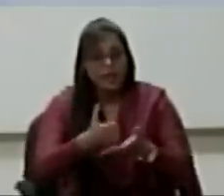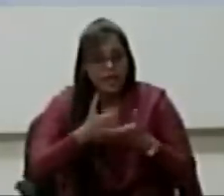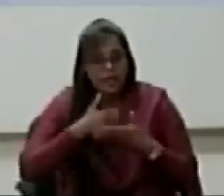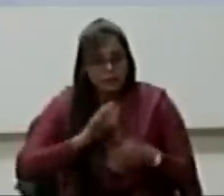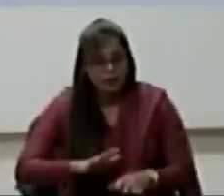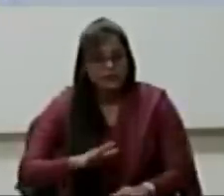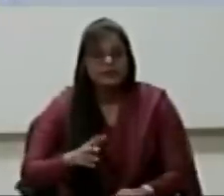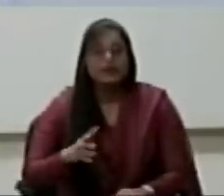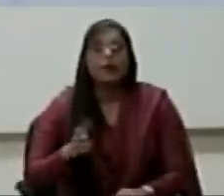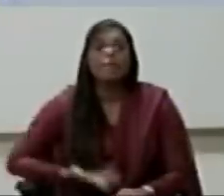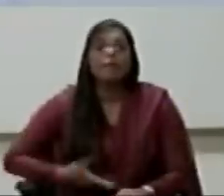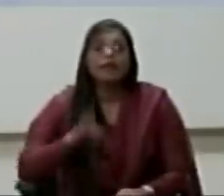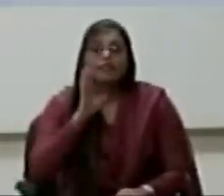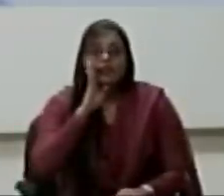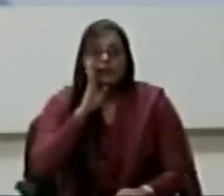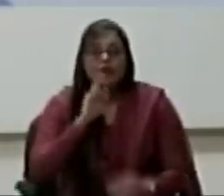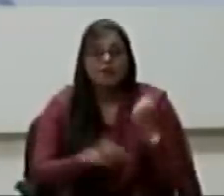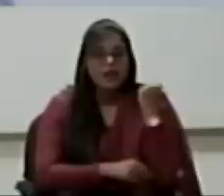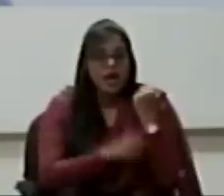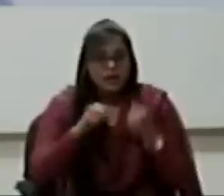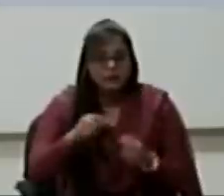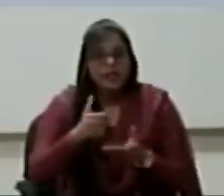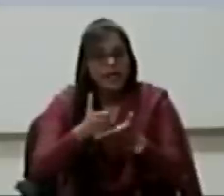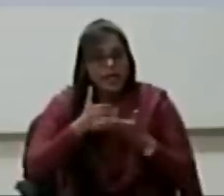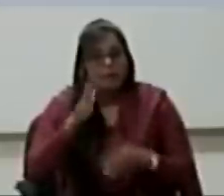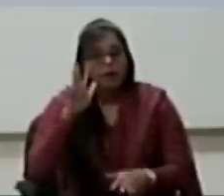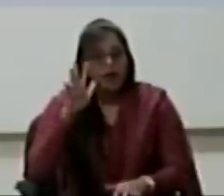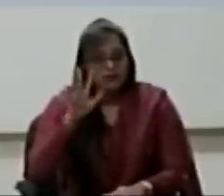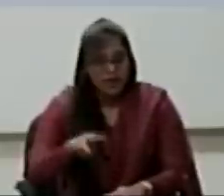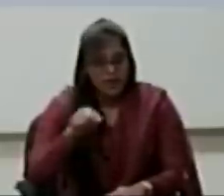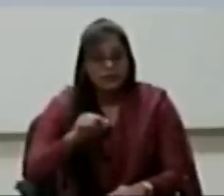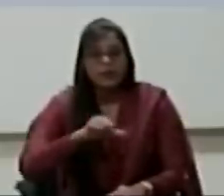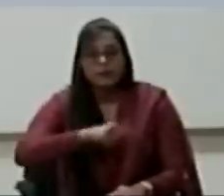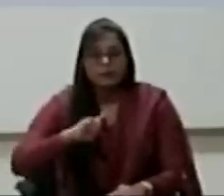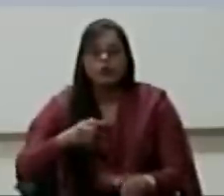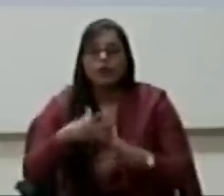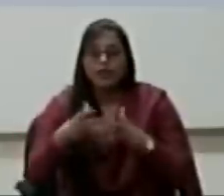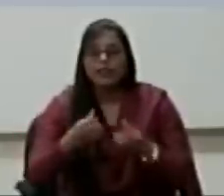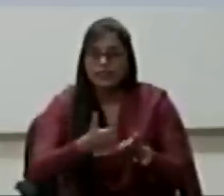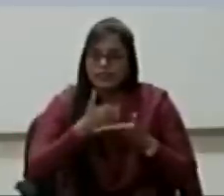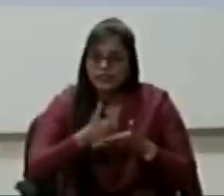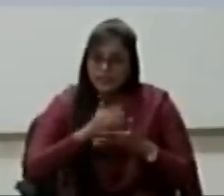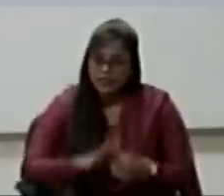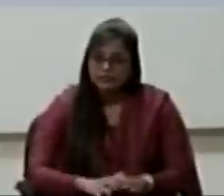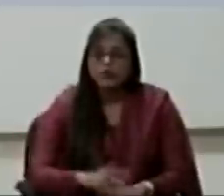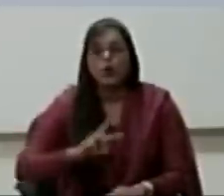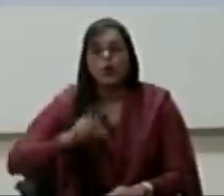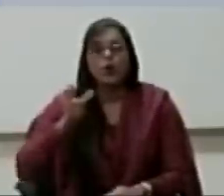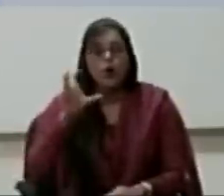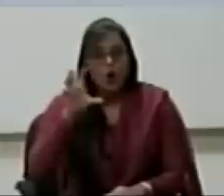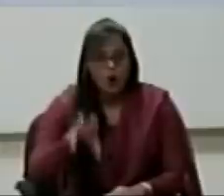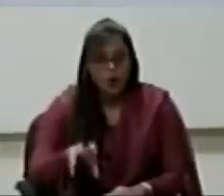মেডিকেল অ্যাসোসিয়েশন 5,000টি পার্সোনাল প্রোটেকটিভ ইকুইপমেন্ট দিয়েছেন। ফোর ইয়ার্ন ডাইং 200